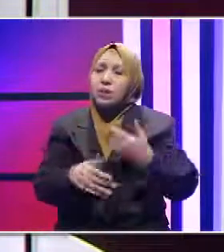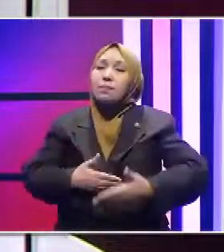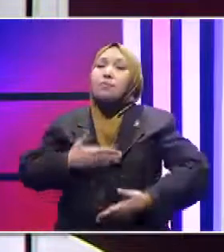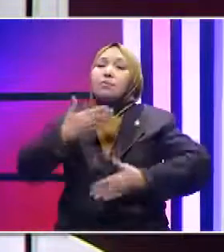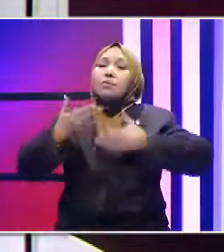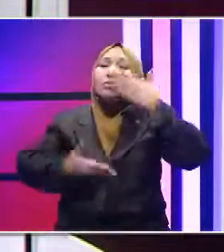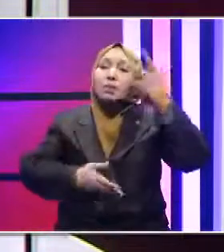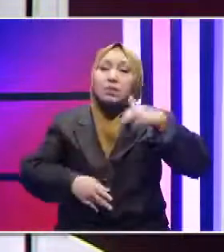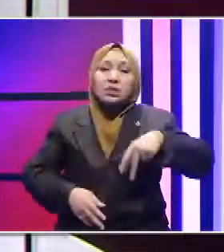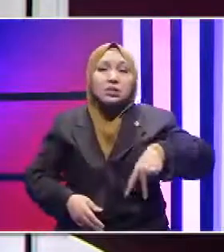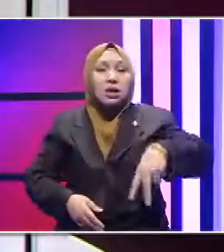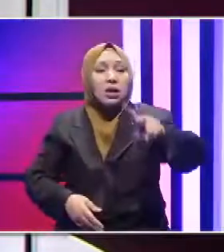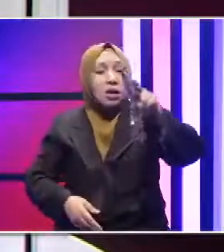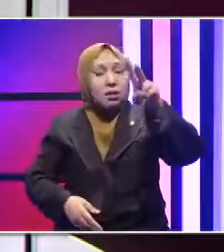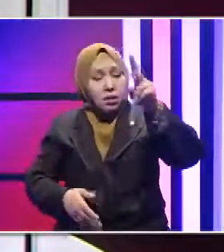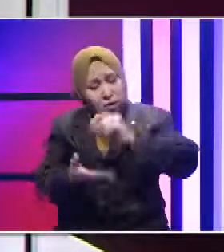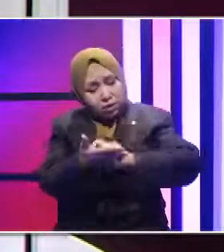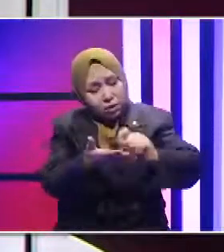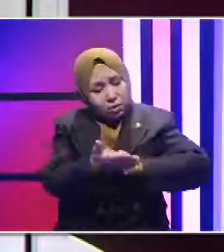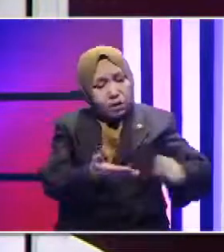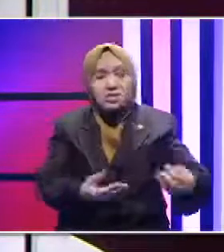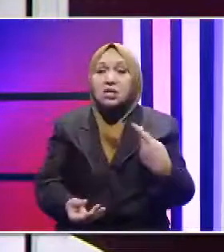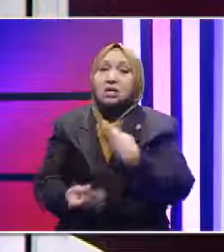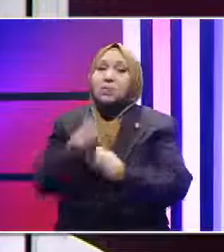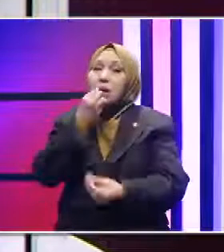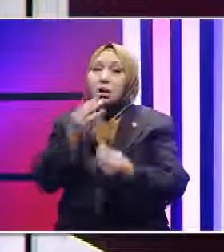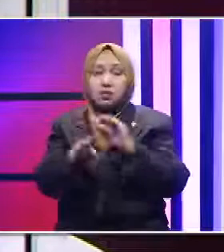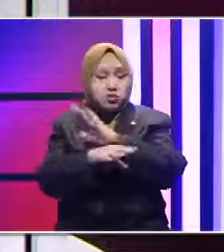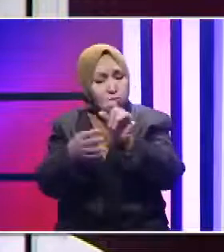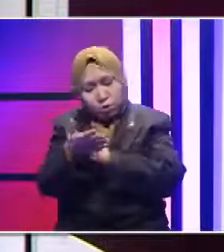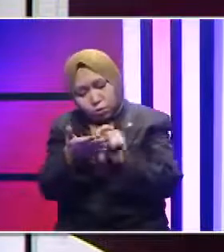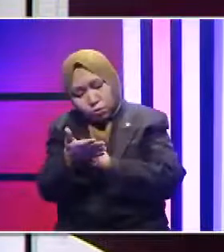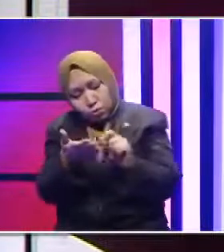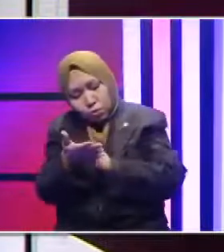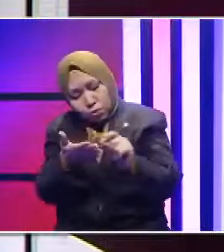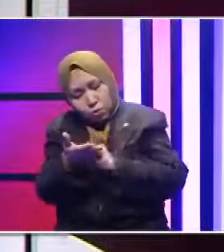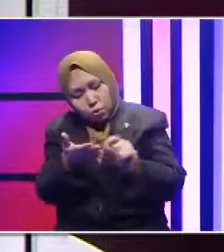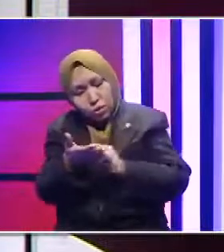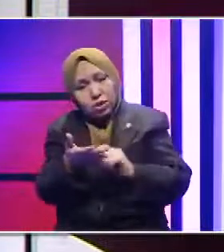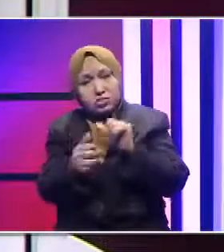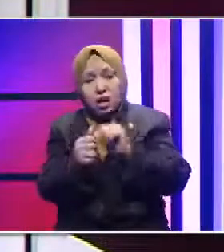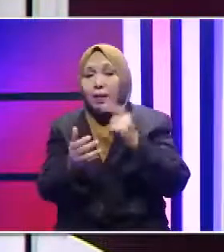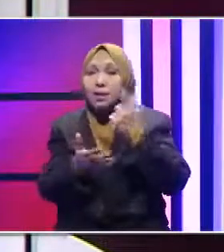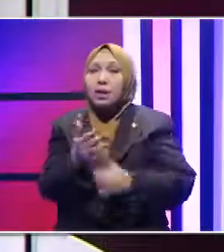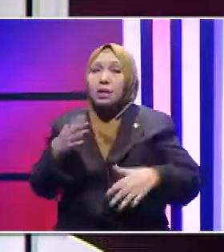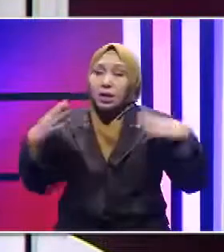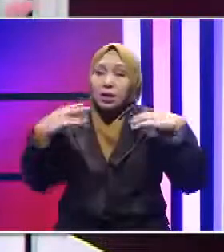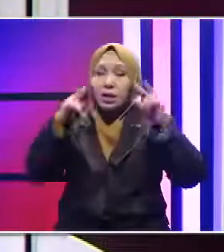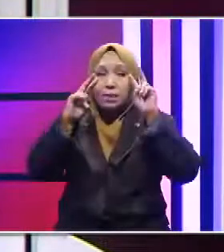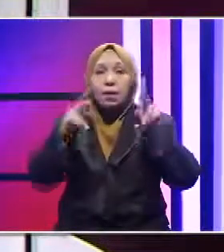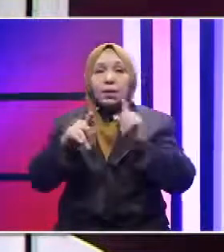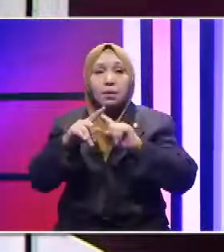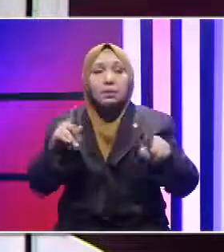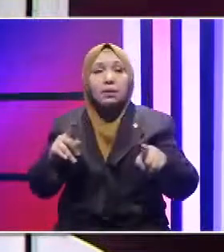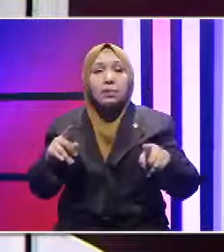kita berjalan, kita menulis, kita makan, semua dicatat Ustaz. Masya-Allah. Setiap apa yang nampak oleh malaikat, tapi malaikat tak tahu apa